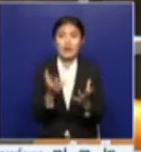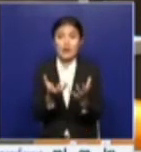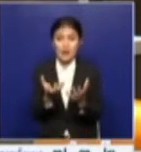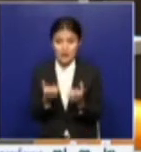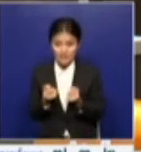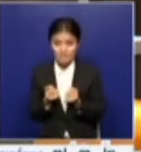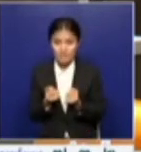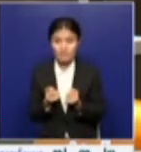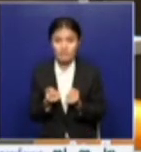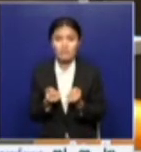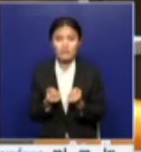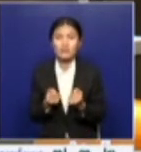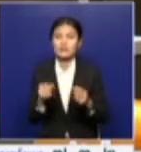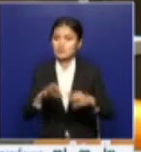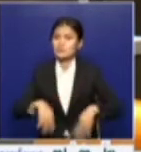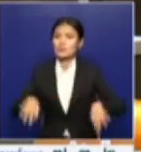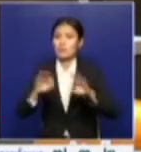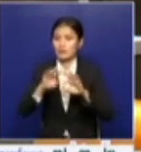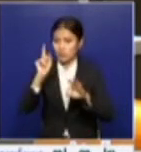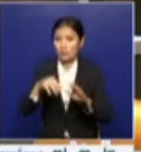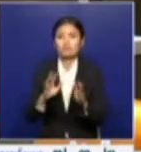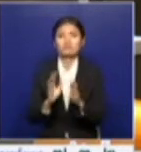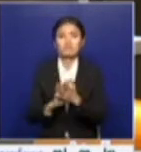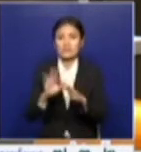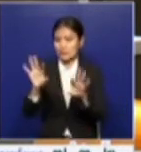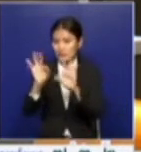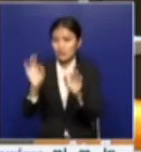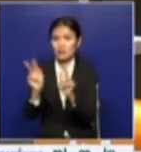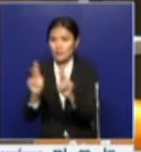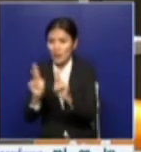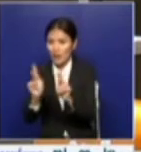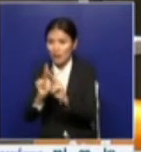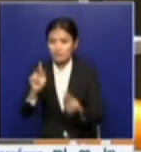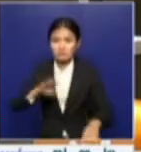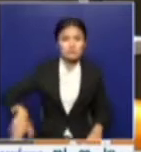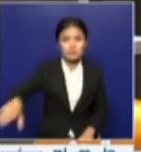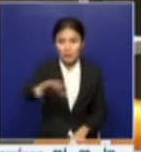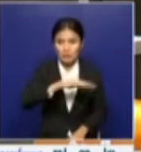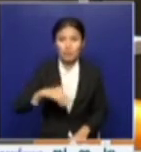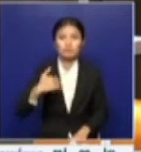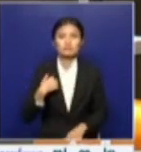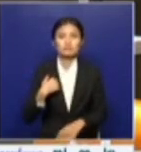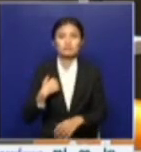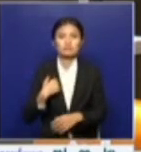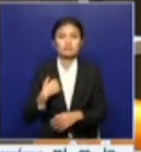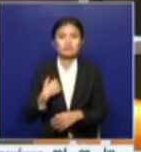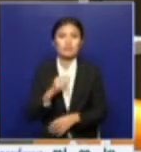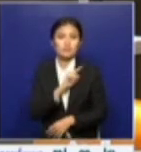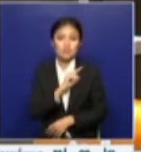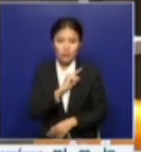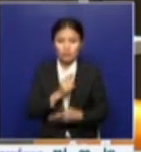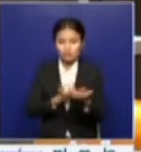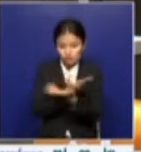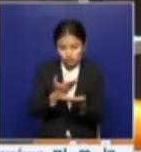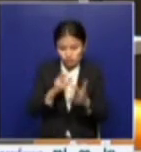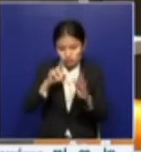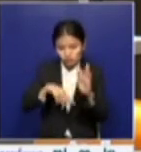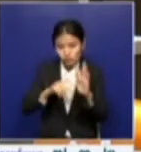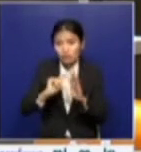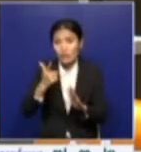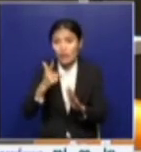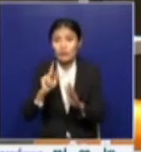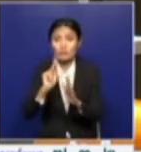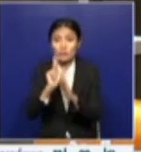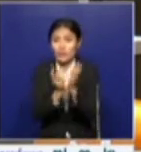มีการตั้งคณะกรรมาธิการเต็มสภาเพื่อพิจารณาร่างรัฐธรรมนูญในวาระที่ 2และวาระ